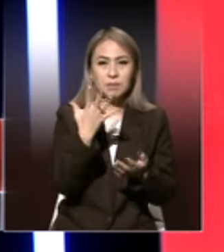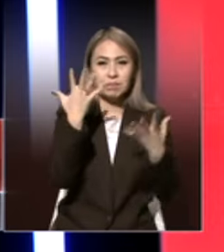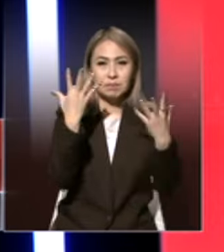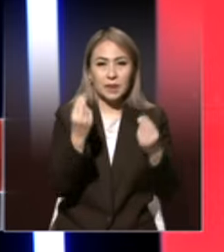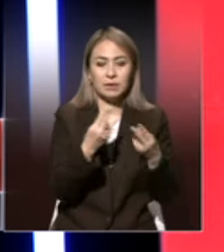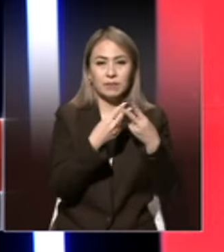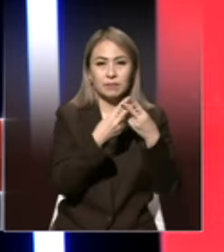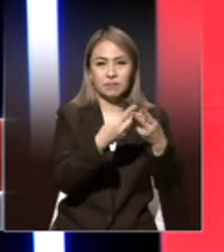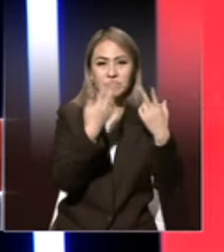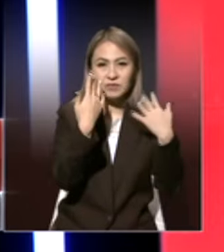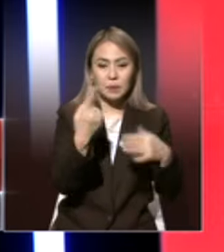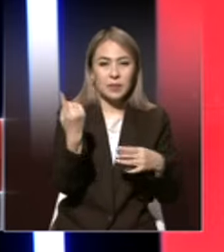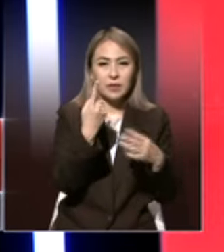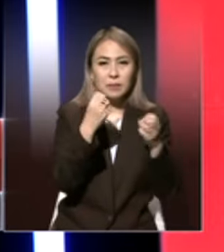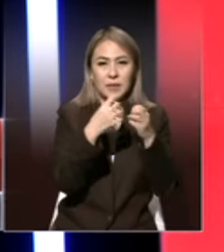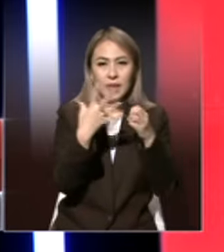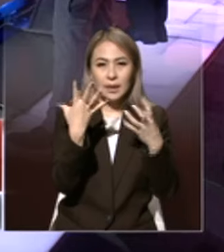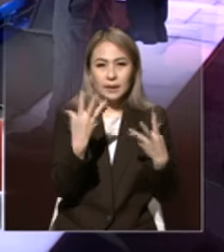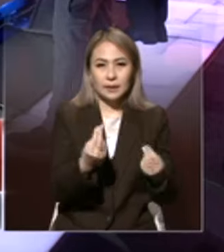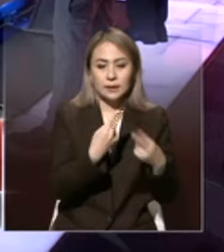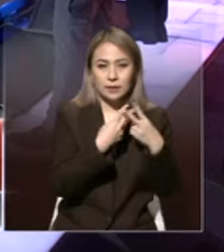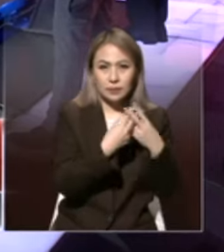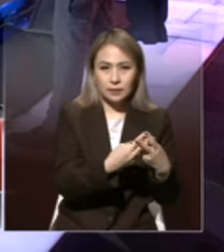келді. Бірінші 15 күн қамалып келді азамат.